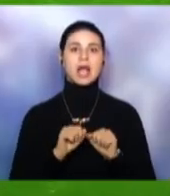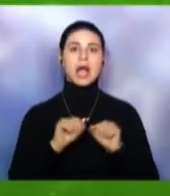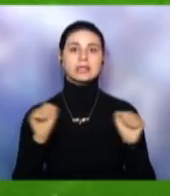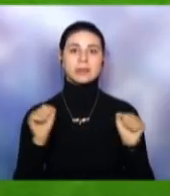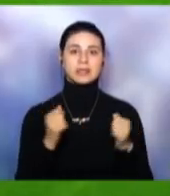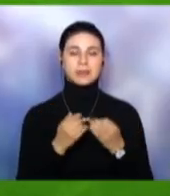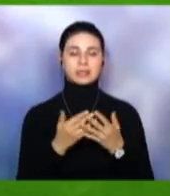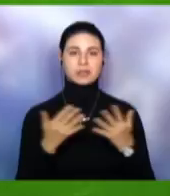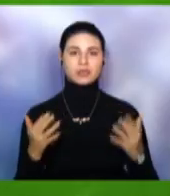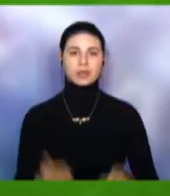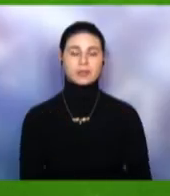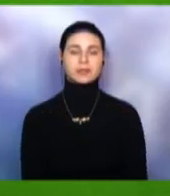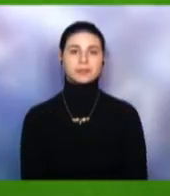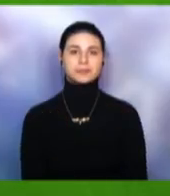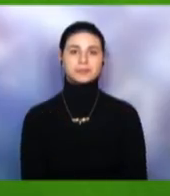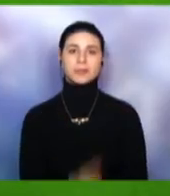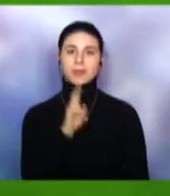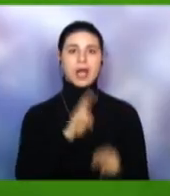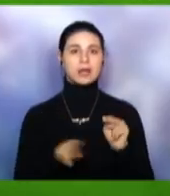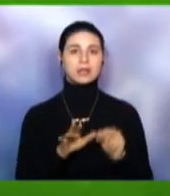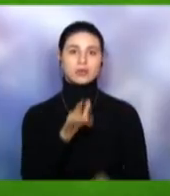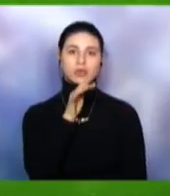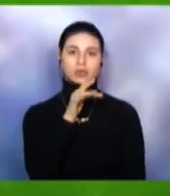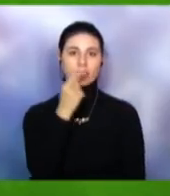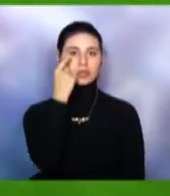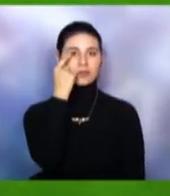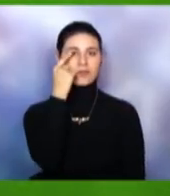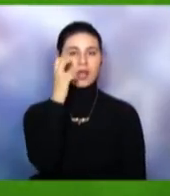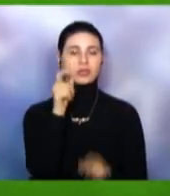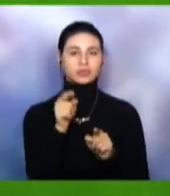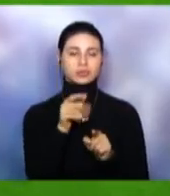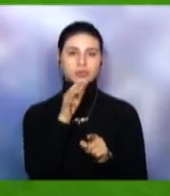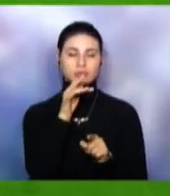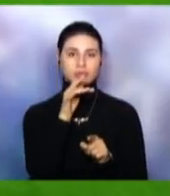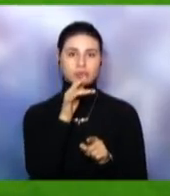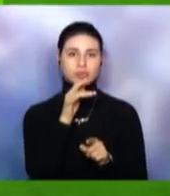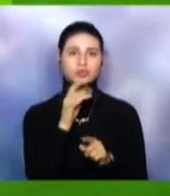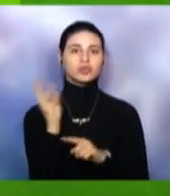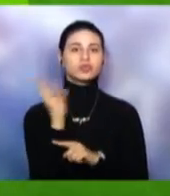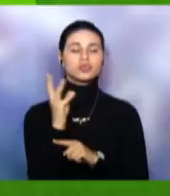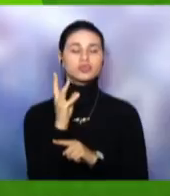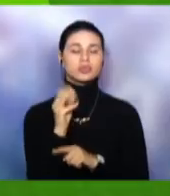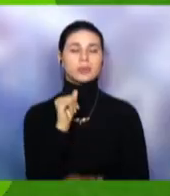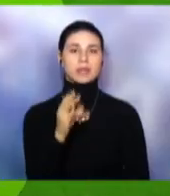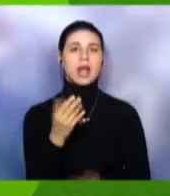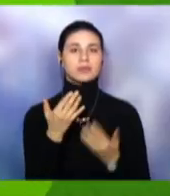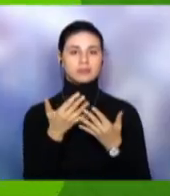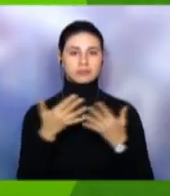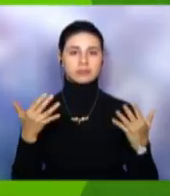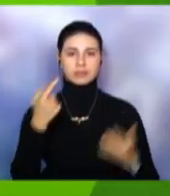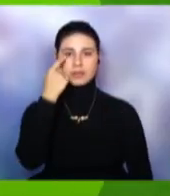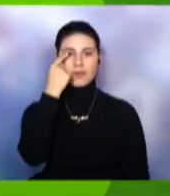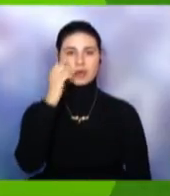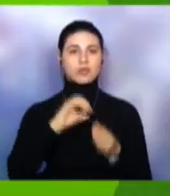ასაფეთქებელი საშუალებები. არ დაკარგოთ დრო. თვალში ბლაგვის აგნის მოხვედრის, შუშხუნებით ან მაშხალებით თვალის